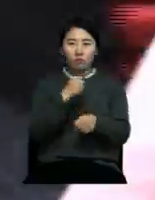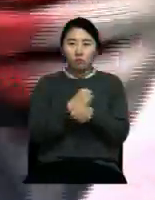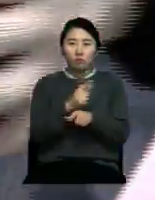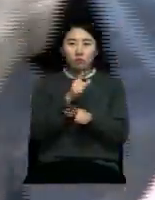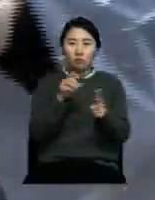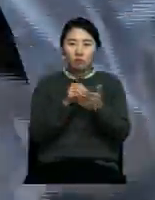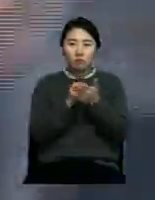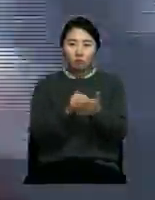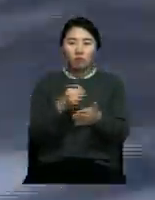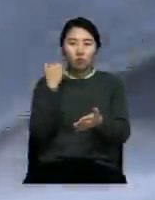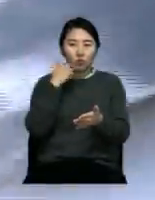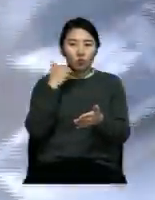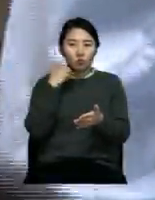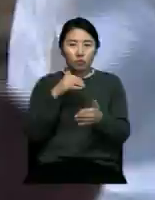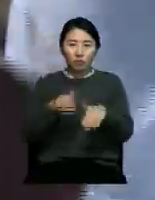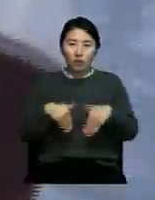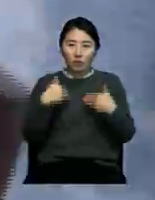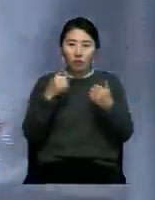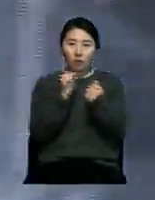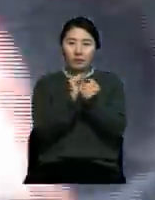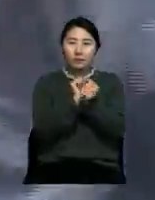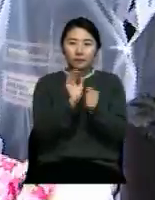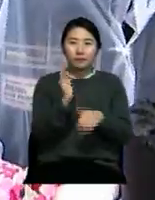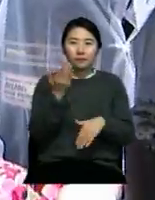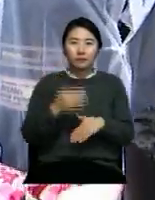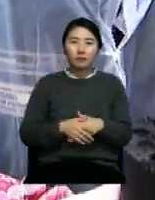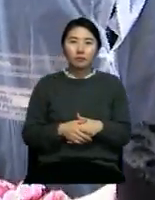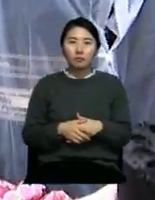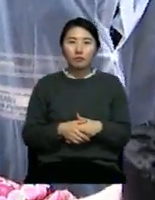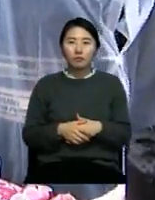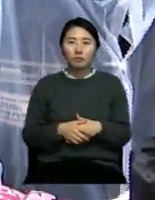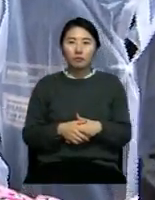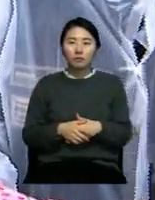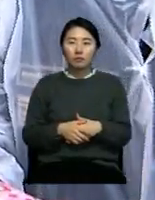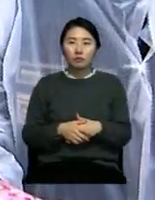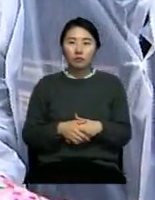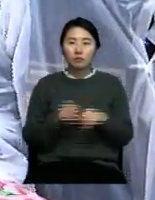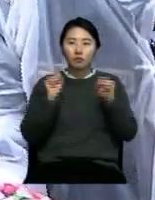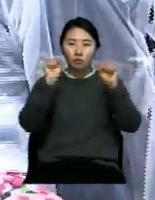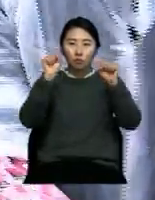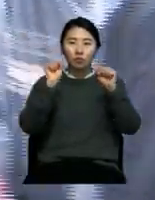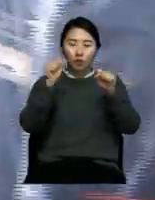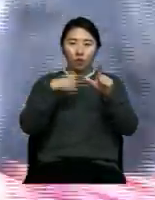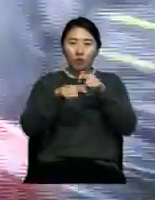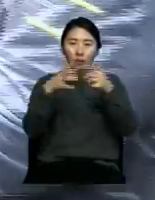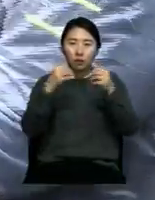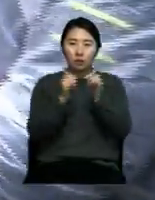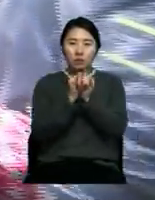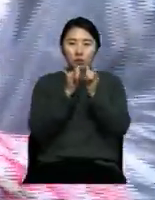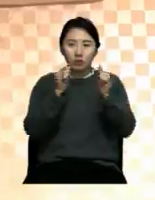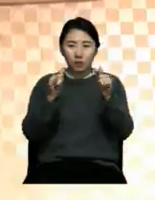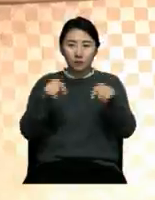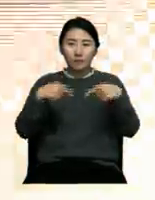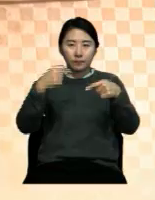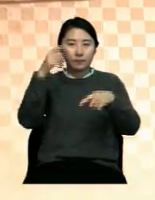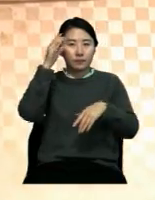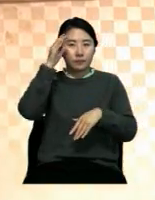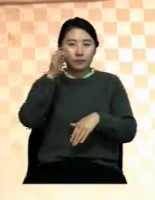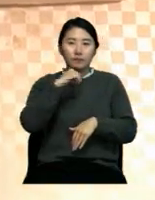접수했습니다. 누군가에게 따스함이 되는 따사로움 범시민 운동은 더 많은 이들의